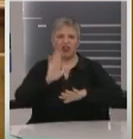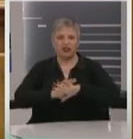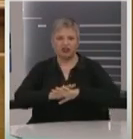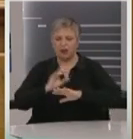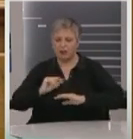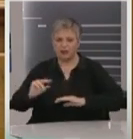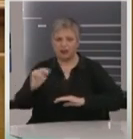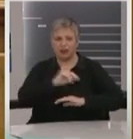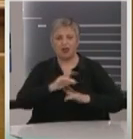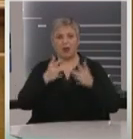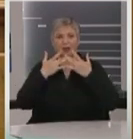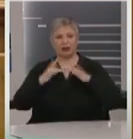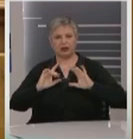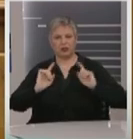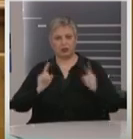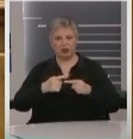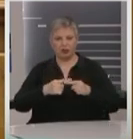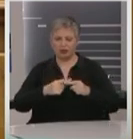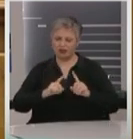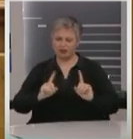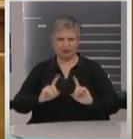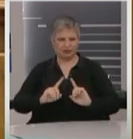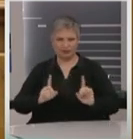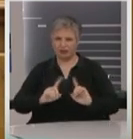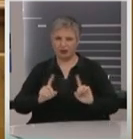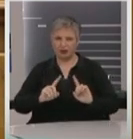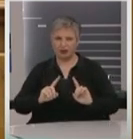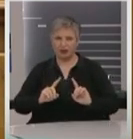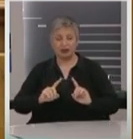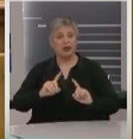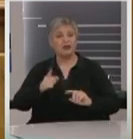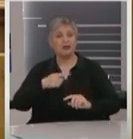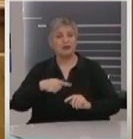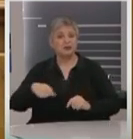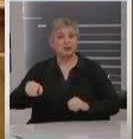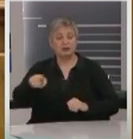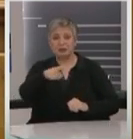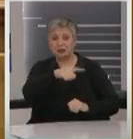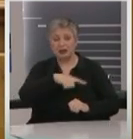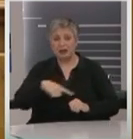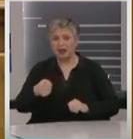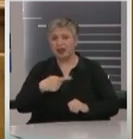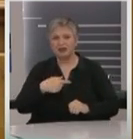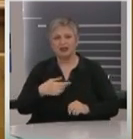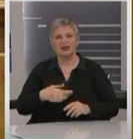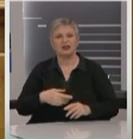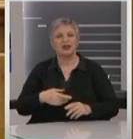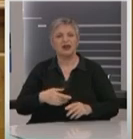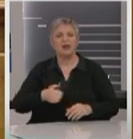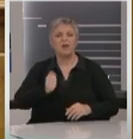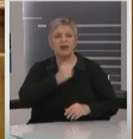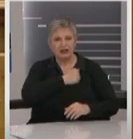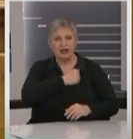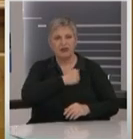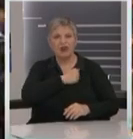δεν παραιτήθηκε. Αν θέλετε λοιπόν, κυρίες και κύριοι συνάδελφοι, πιστεύω ότι αυτός είναι ο μεγάλος πλούτος